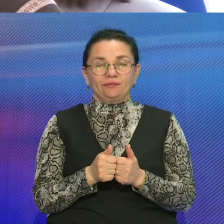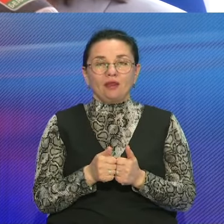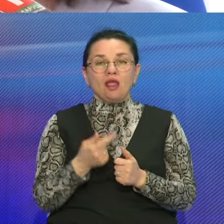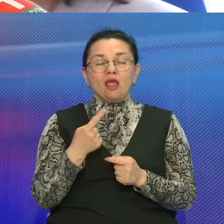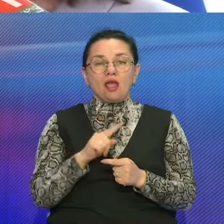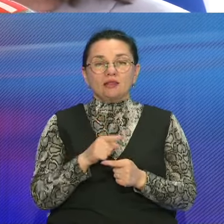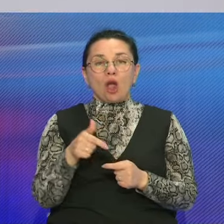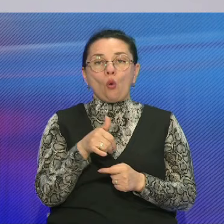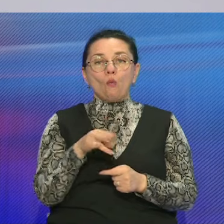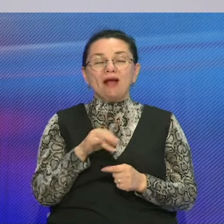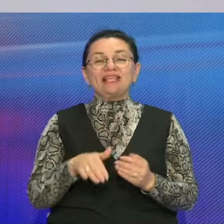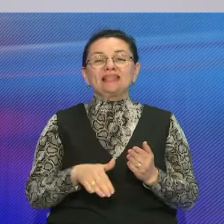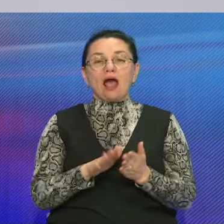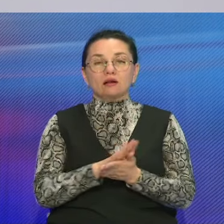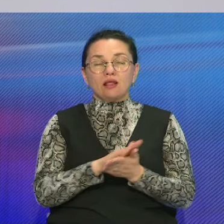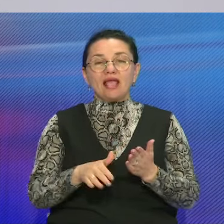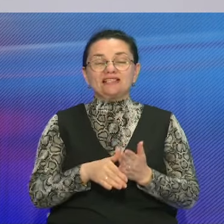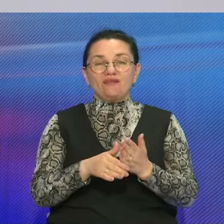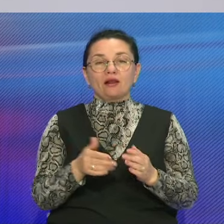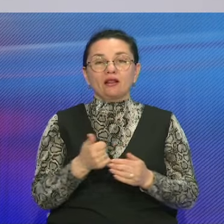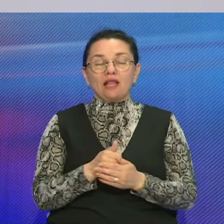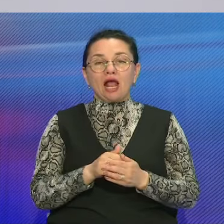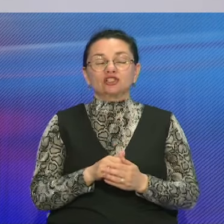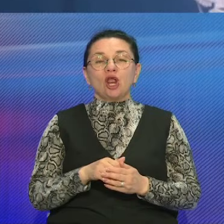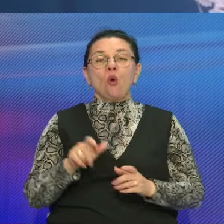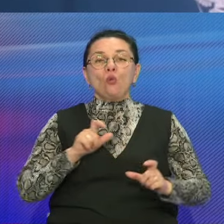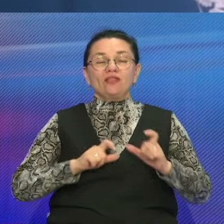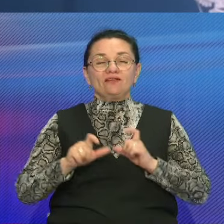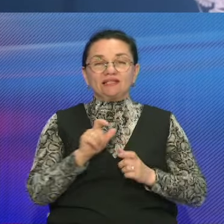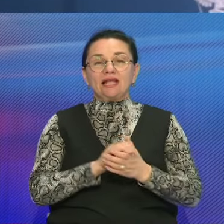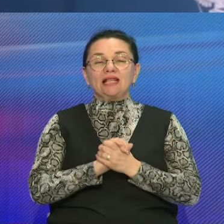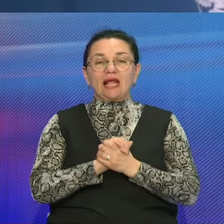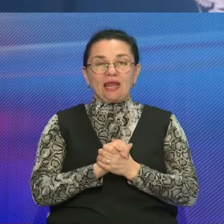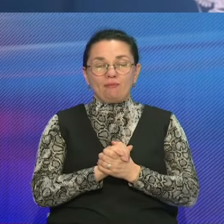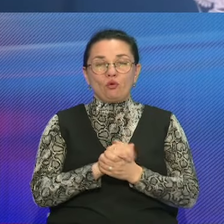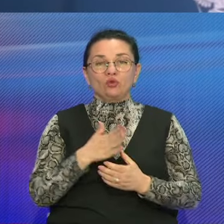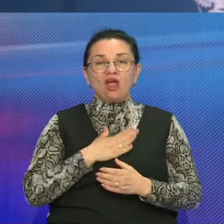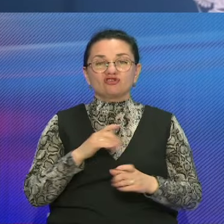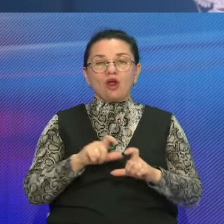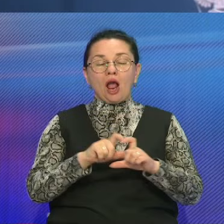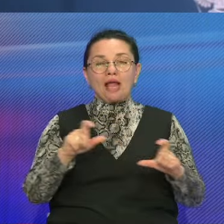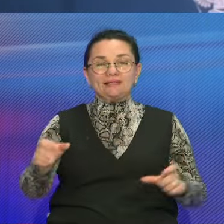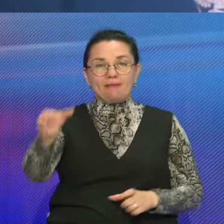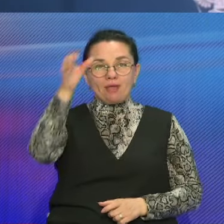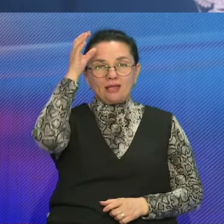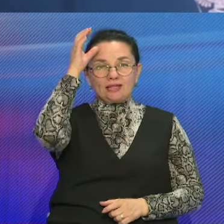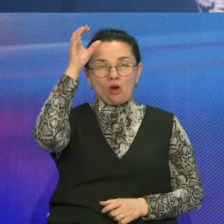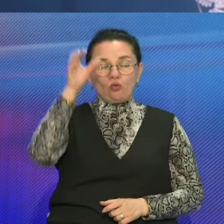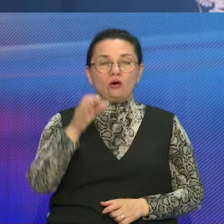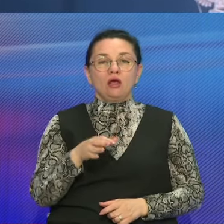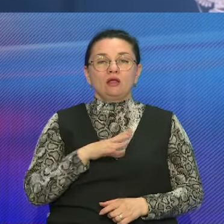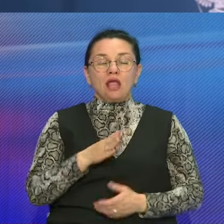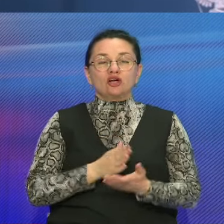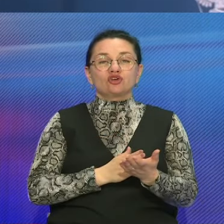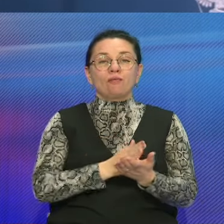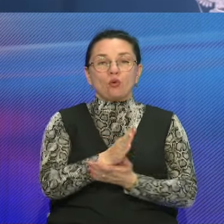гуманитарной сфере, наше сотрудничество и наши узы крепнут. Взаимодействуют наши академии наук, взаимодействуют профильные